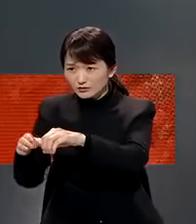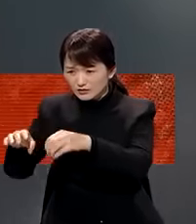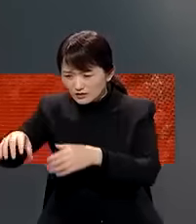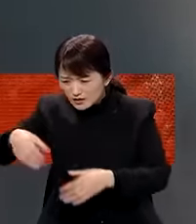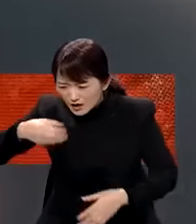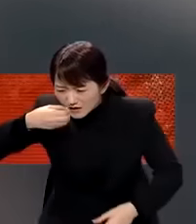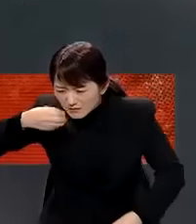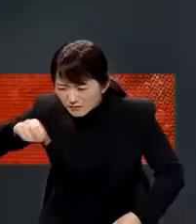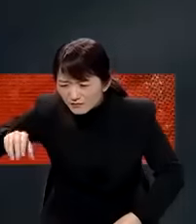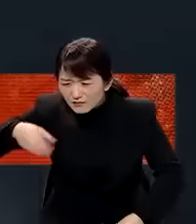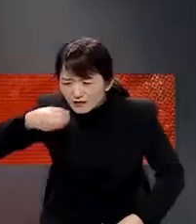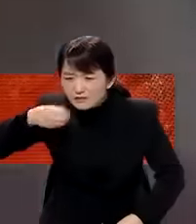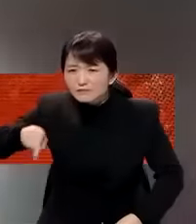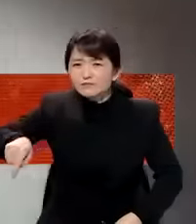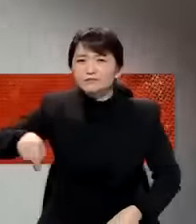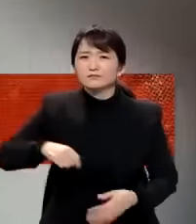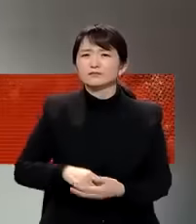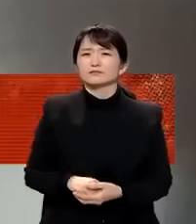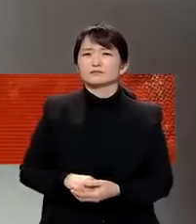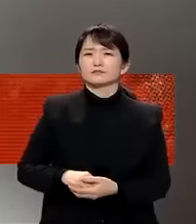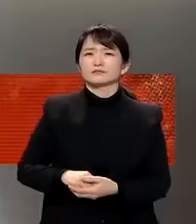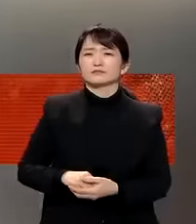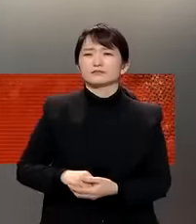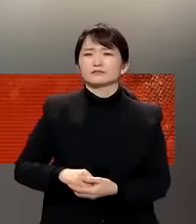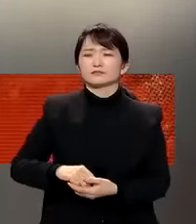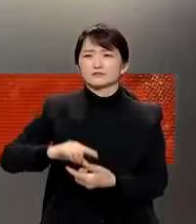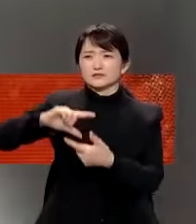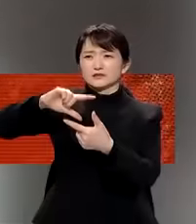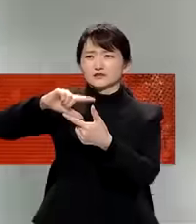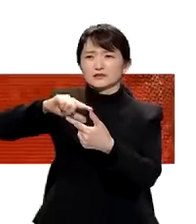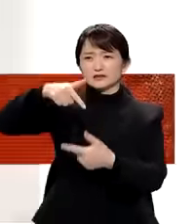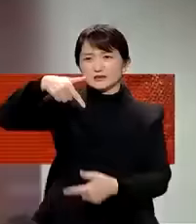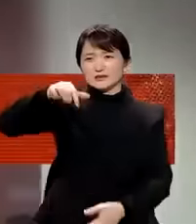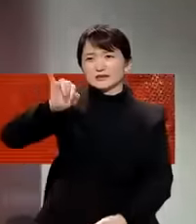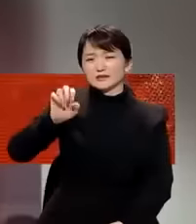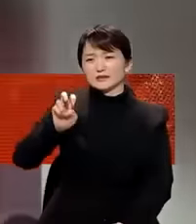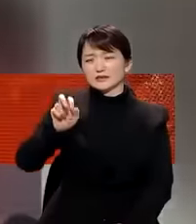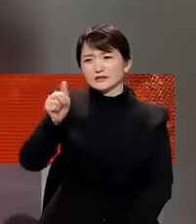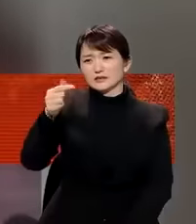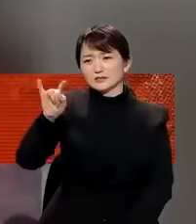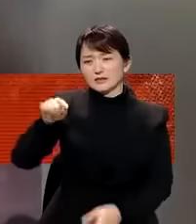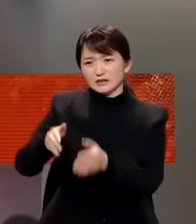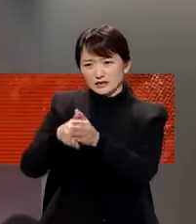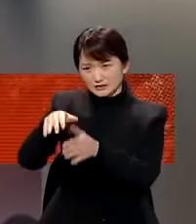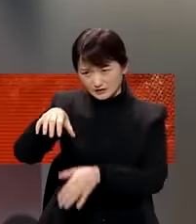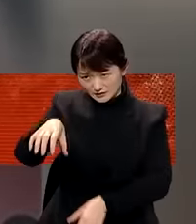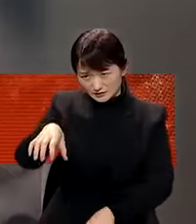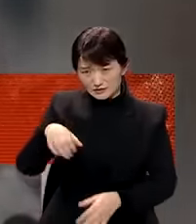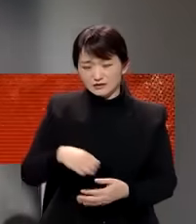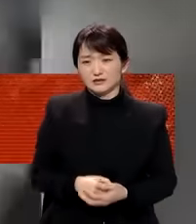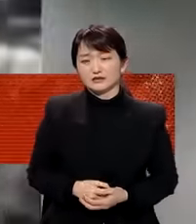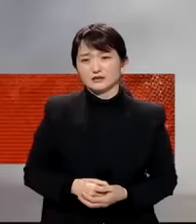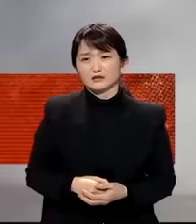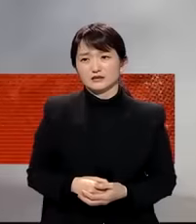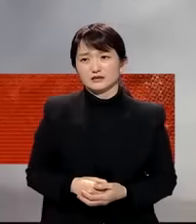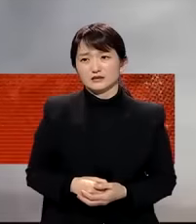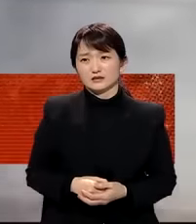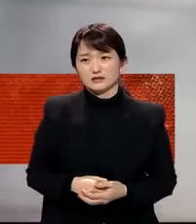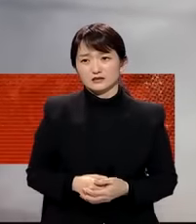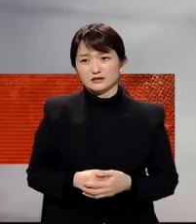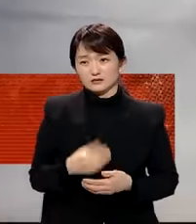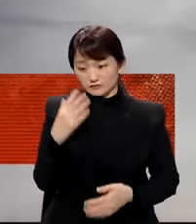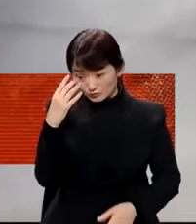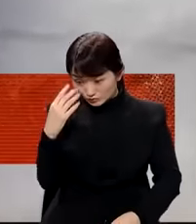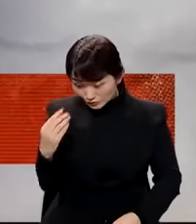장면인데이 지역이 이제 경남 김해식 삼계동 인근이라고 합니다이 촬영을 한 분이 지난 화요일 9일에 목격 한 사실